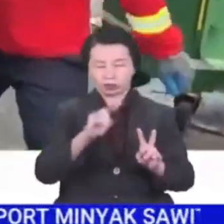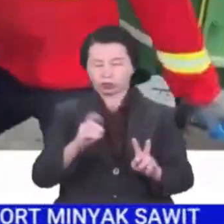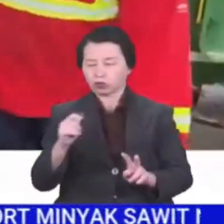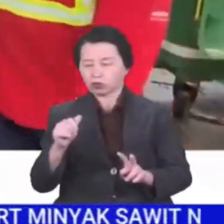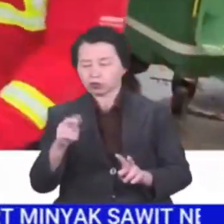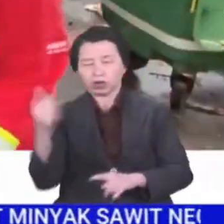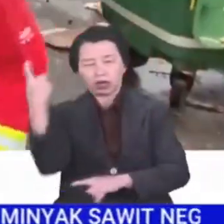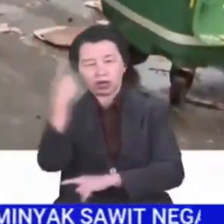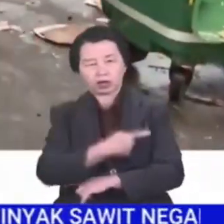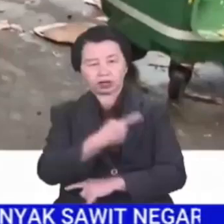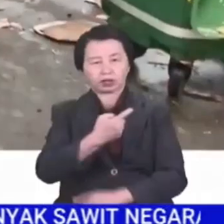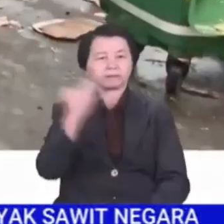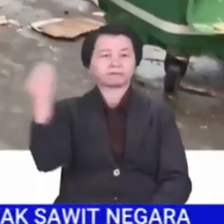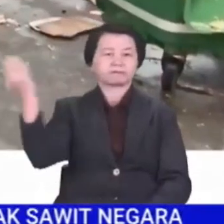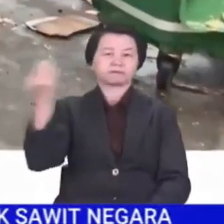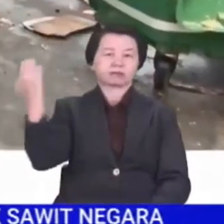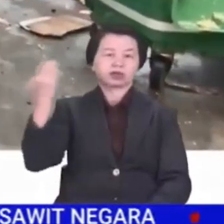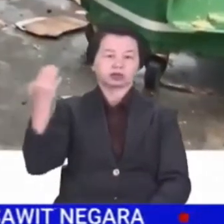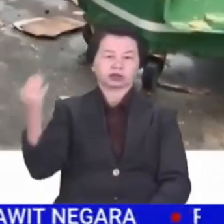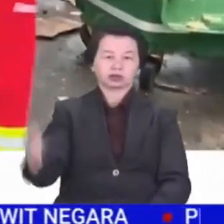sehari pada hari biasa.